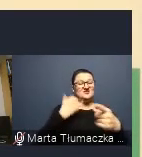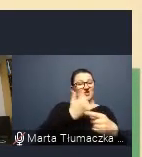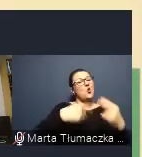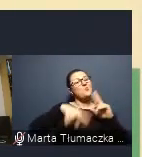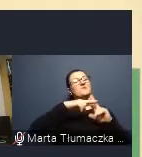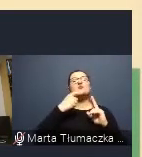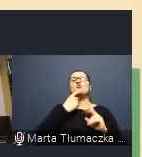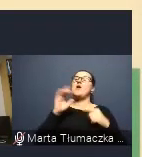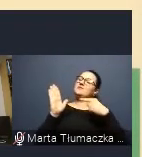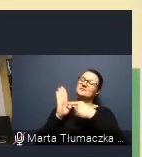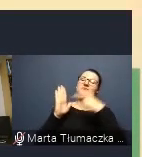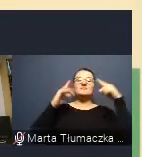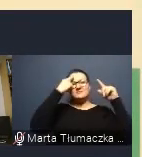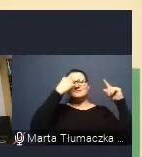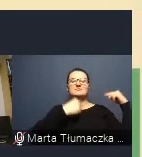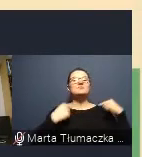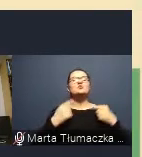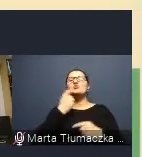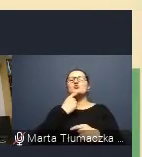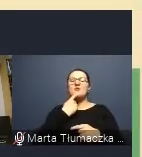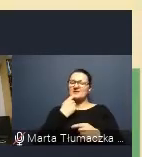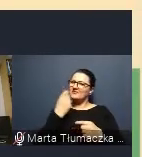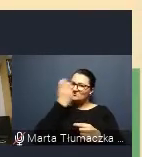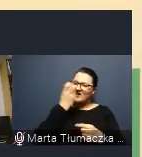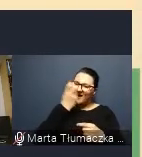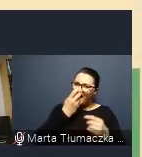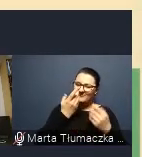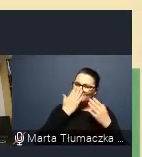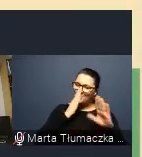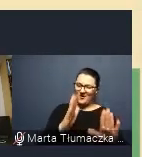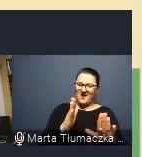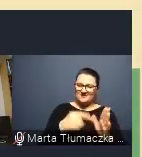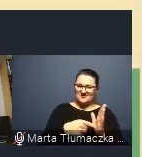a jednocześnie było atrakcyjne w formie. No, trzeba było zadbać tylko o to, żeby